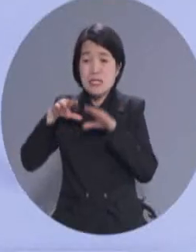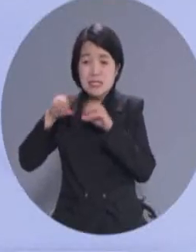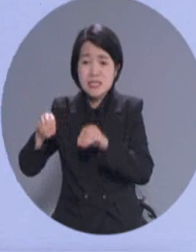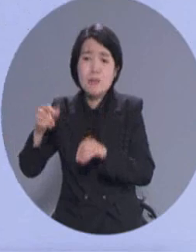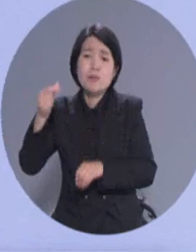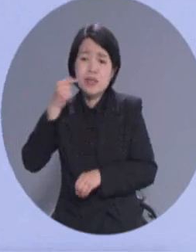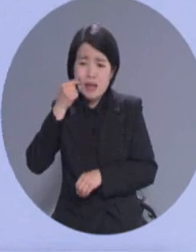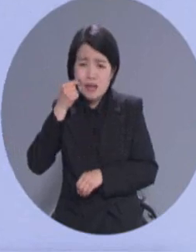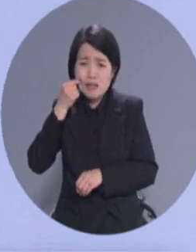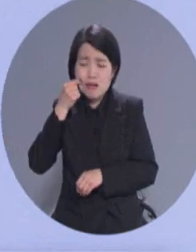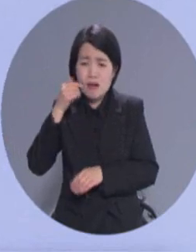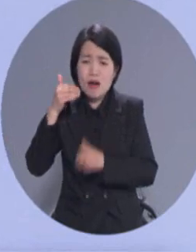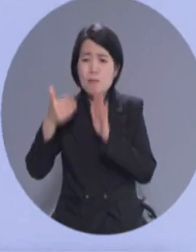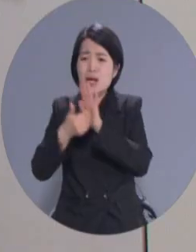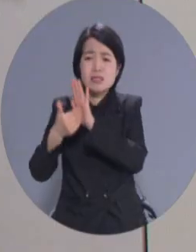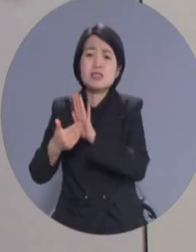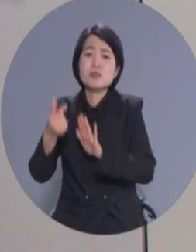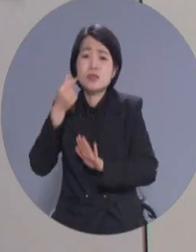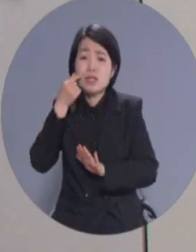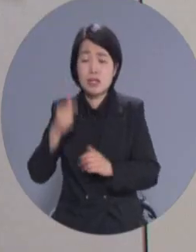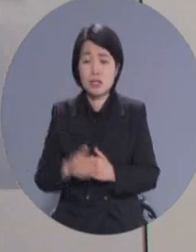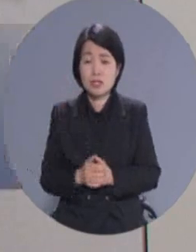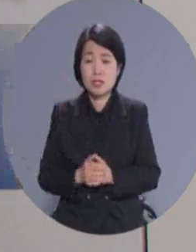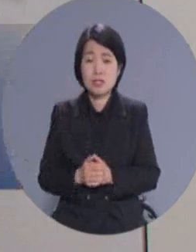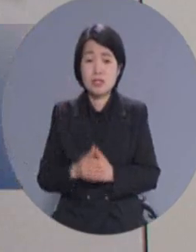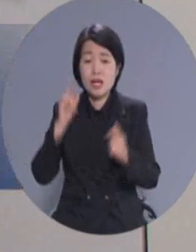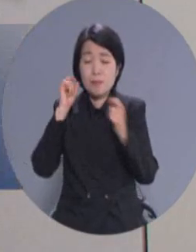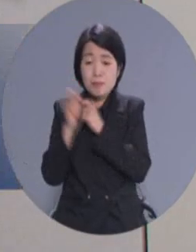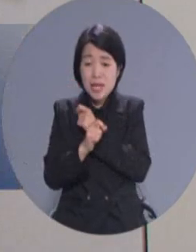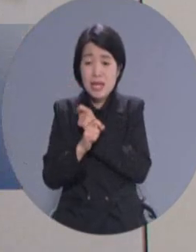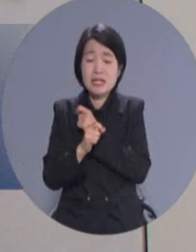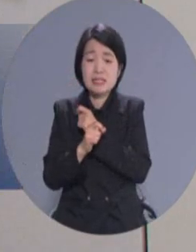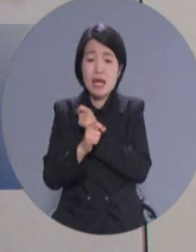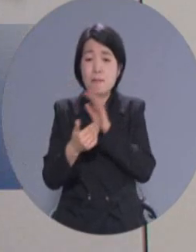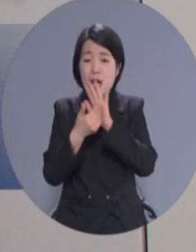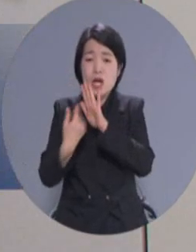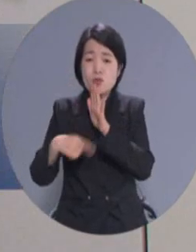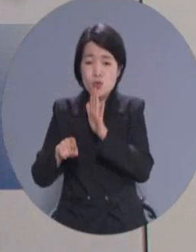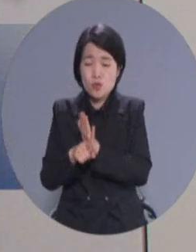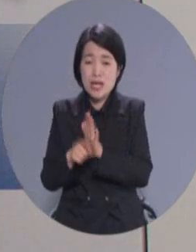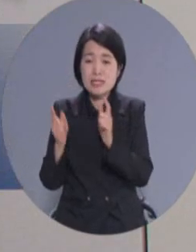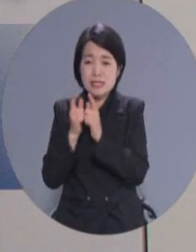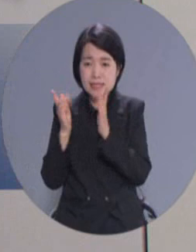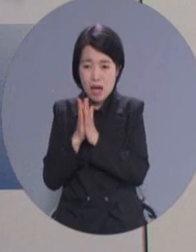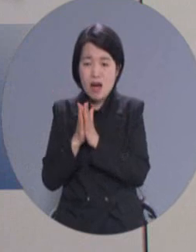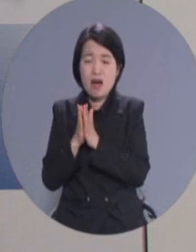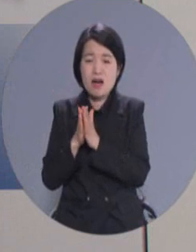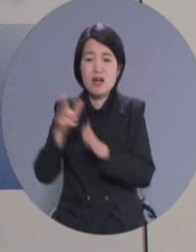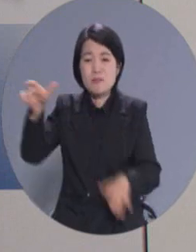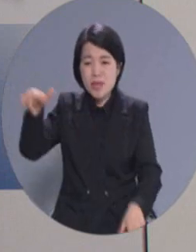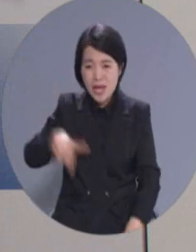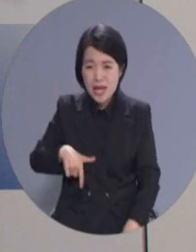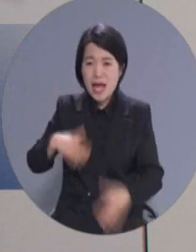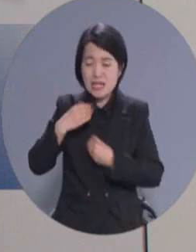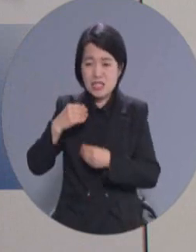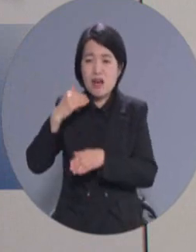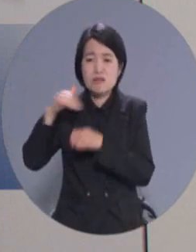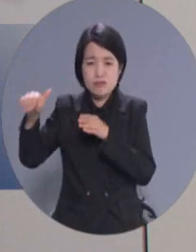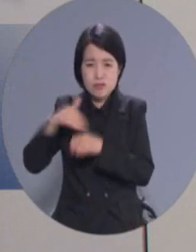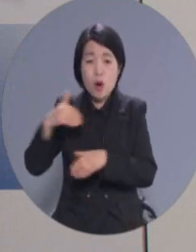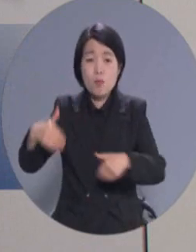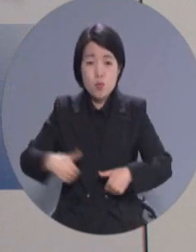막지 못하고 있습니다. 이러한 피해를 방지하기 위해 직거래 또는 안전결제를 이용한 거래 방식이